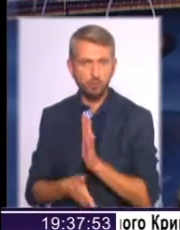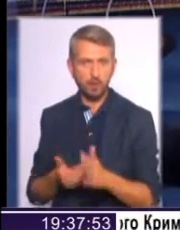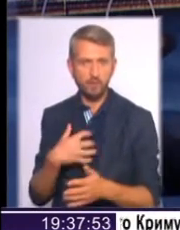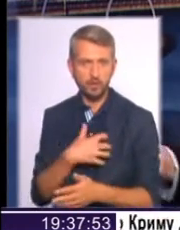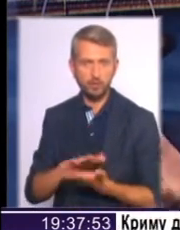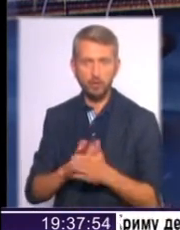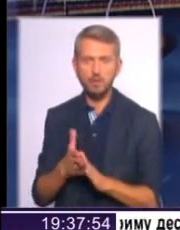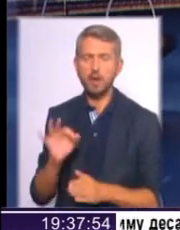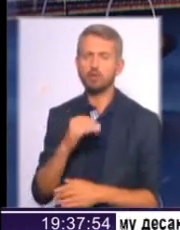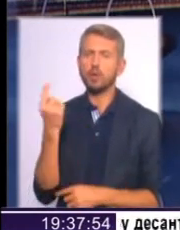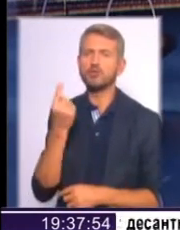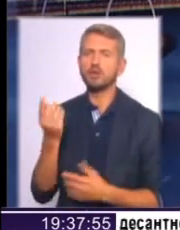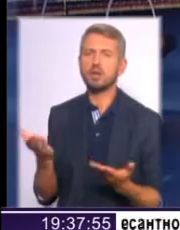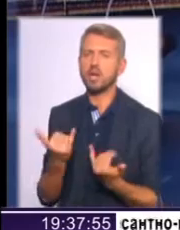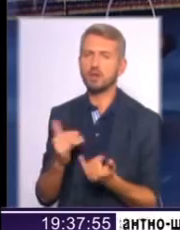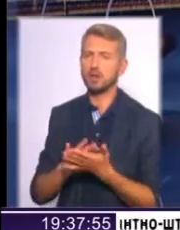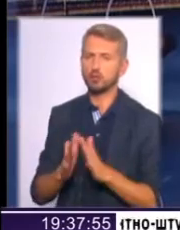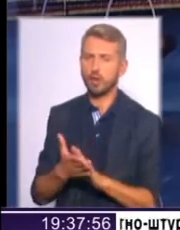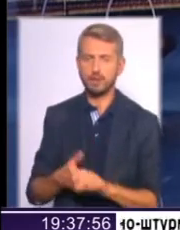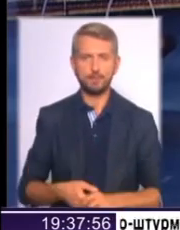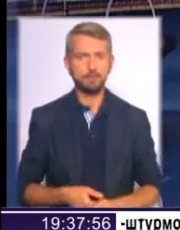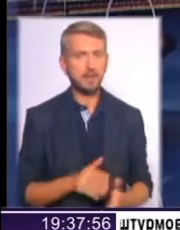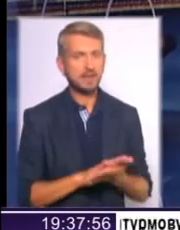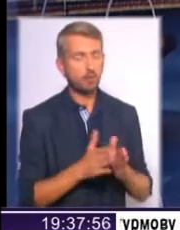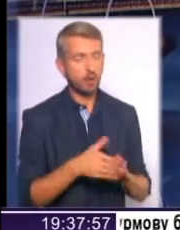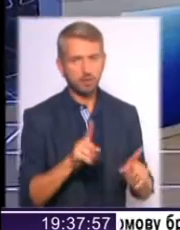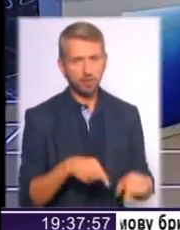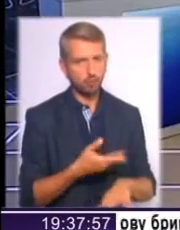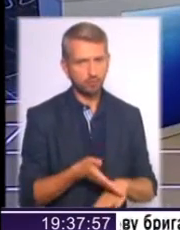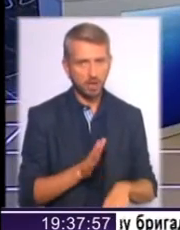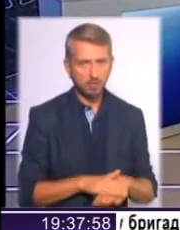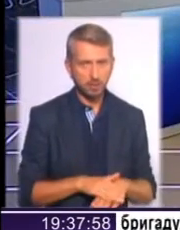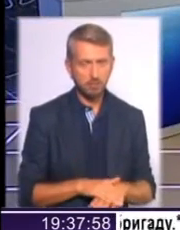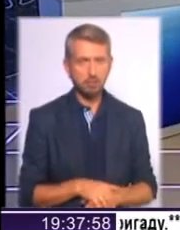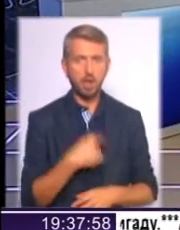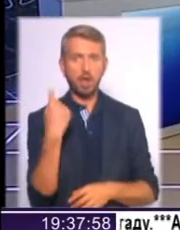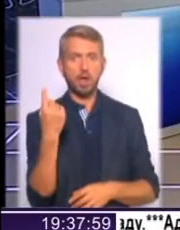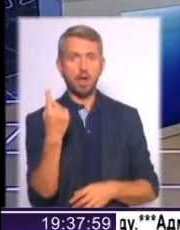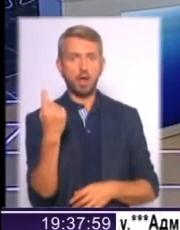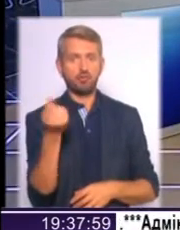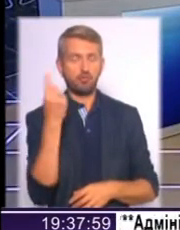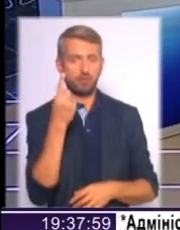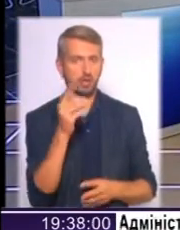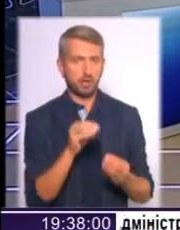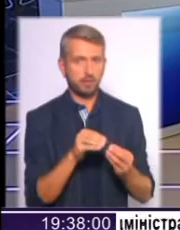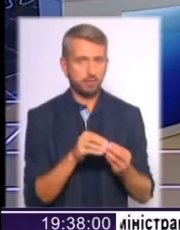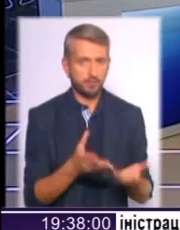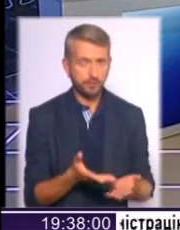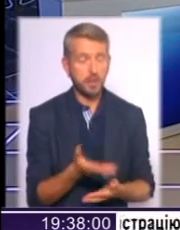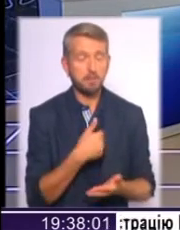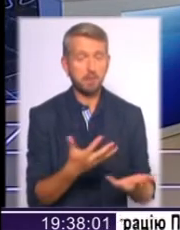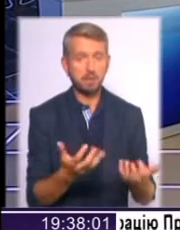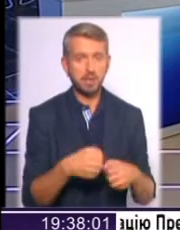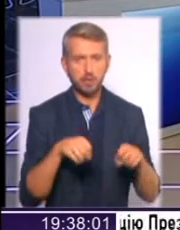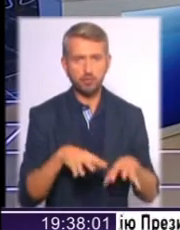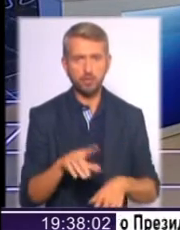лічильників, яка зараз ситуація по лічильниках, прошу? Ситуація також складна, тому що чинники ті ж самі. Ми прийняли рішення про